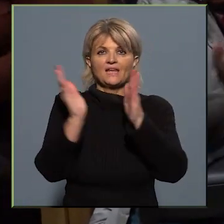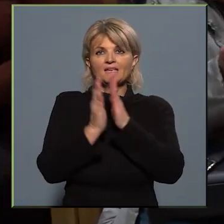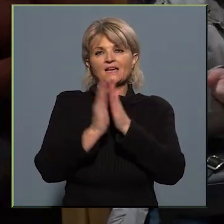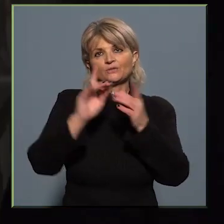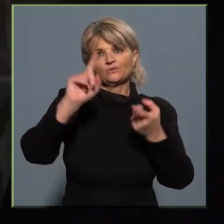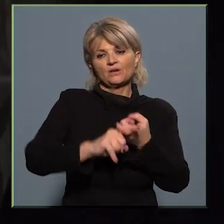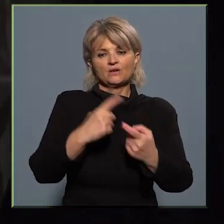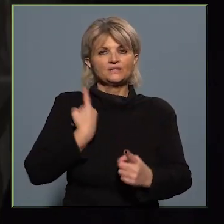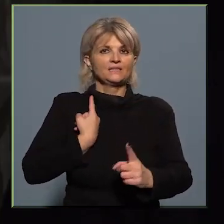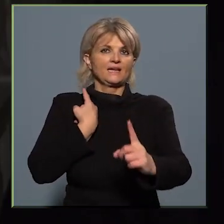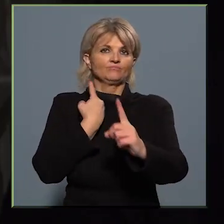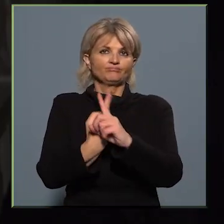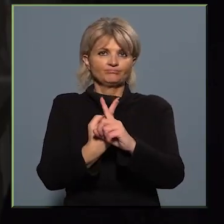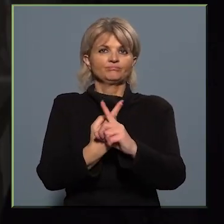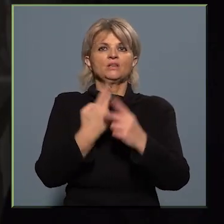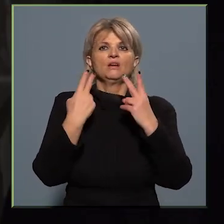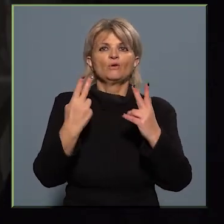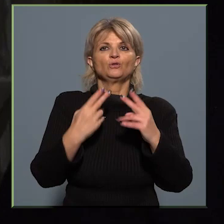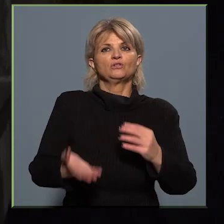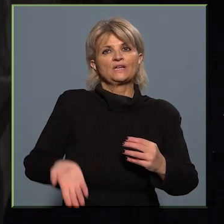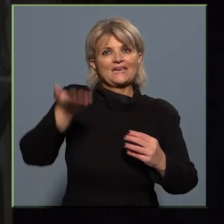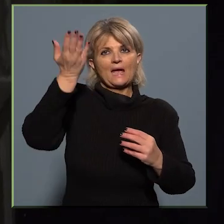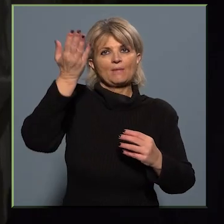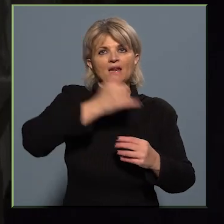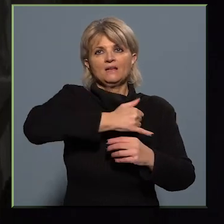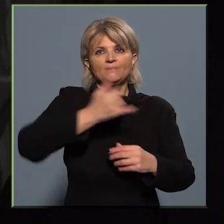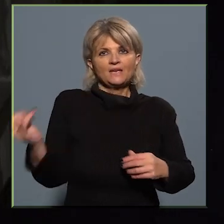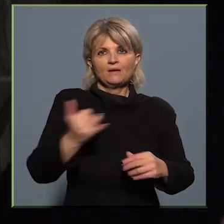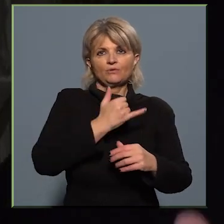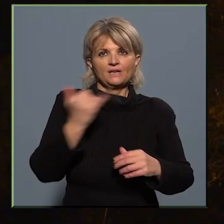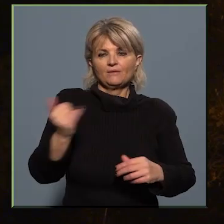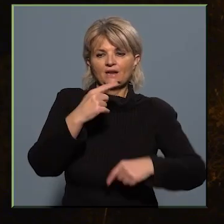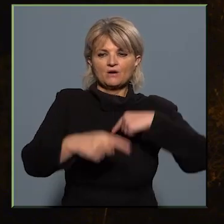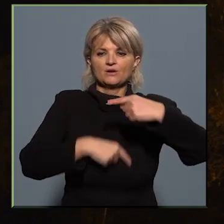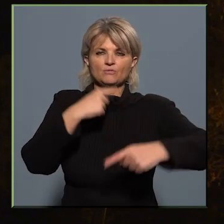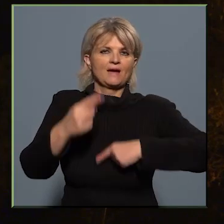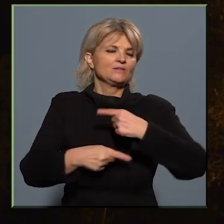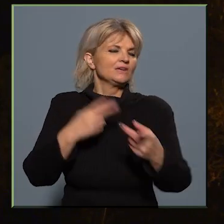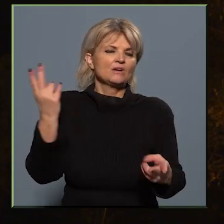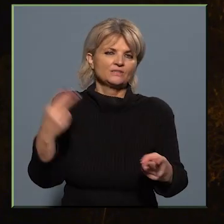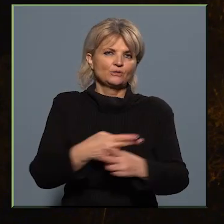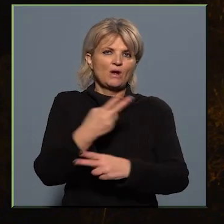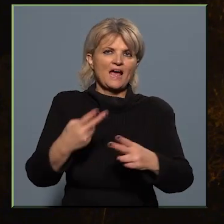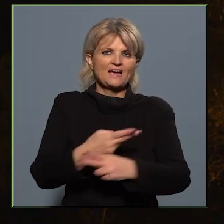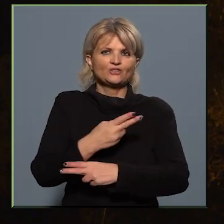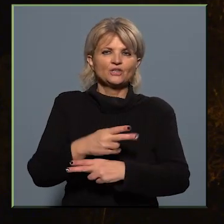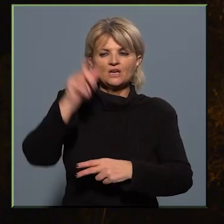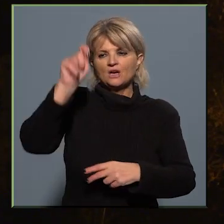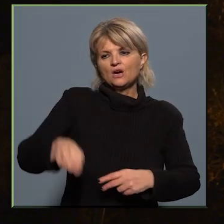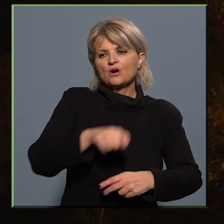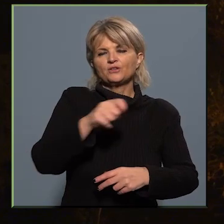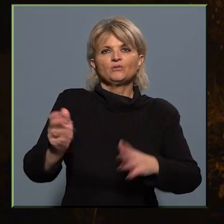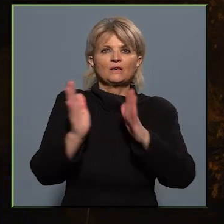az identitásunkat fontos mindig kihangsúlyozni évről évre a hagyományainkkal, szokásainkkal. A katolikus egyház